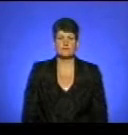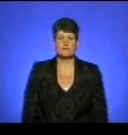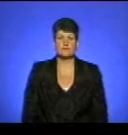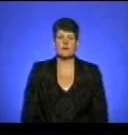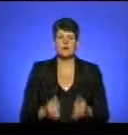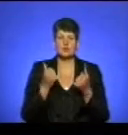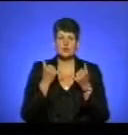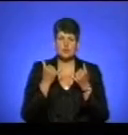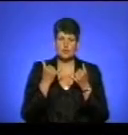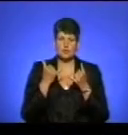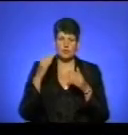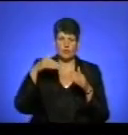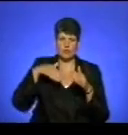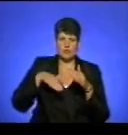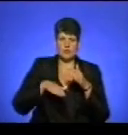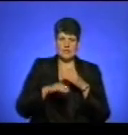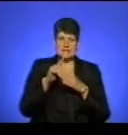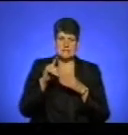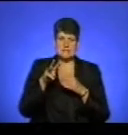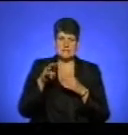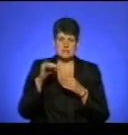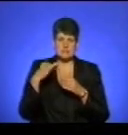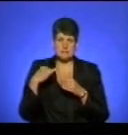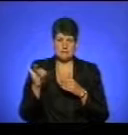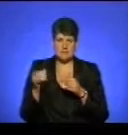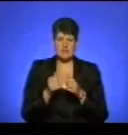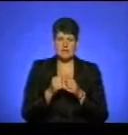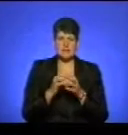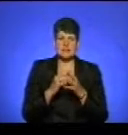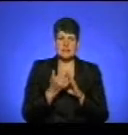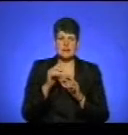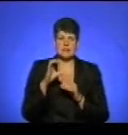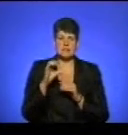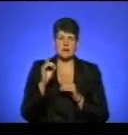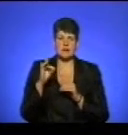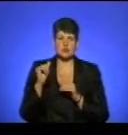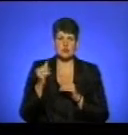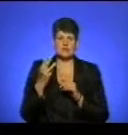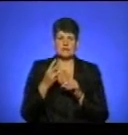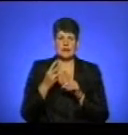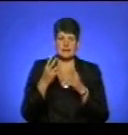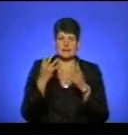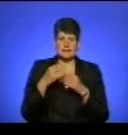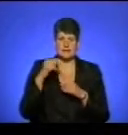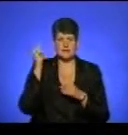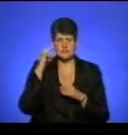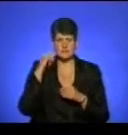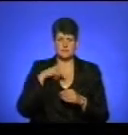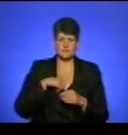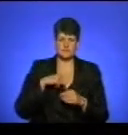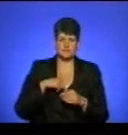І сьогодні у долині Змій, неподалік села Саранчуки Бережанського району, 3-й день духовного та фізичного вишколу для молоді під